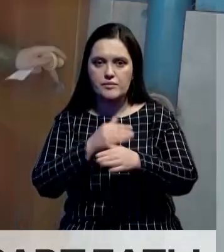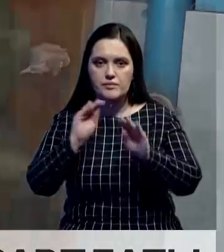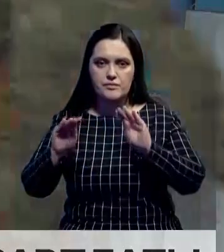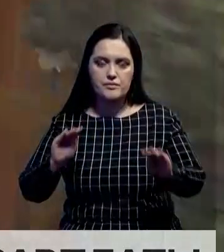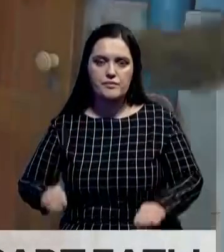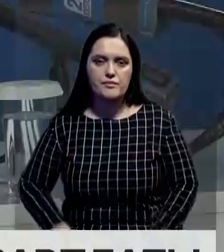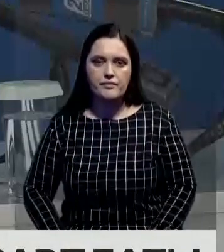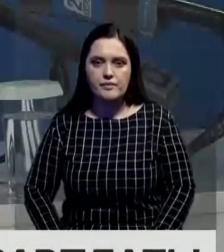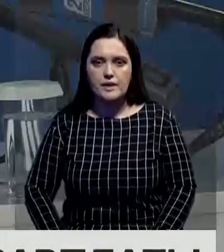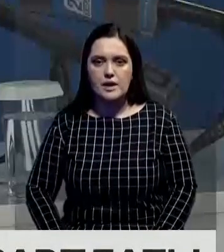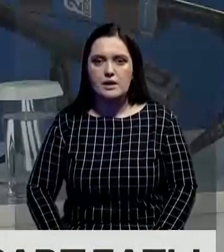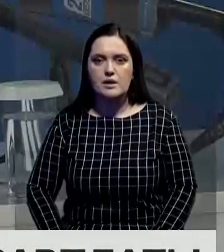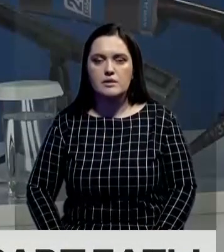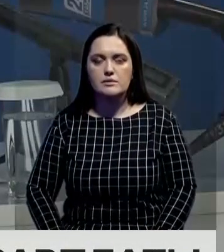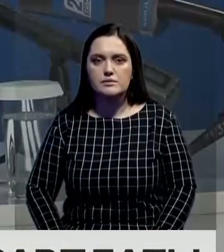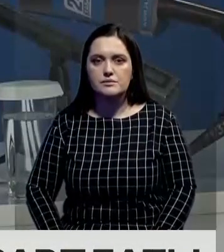спецтехнику.